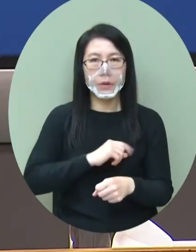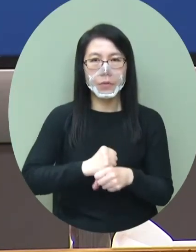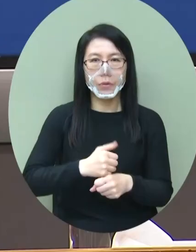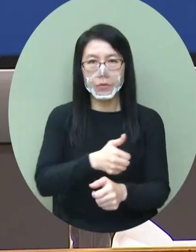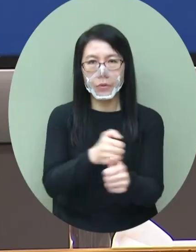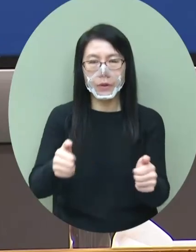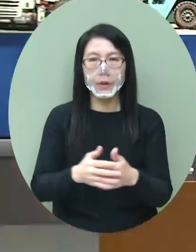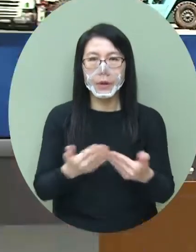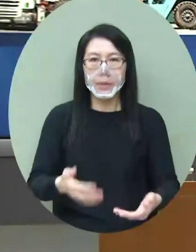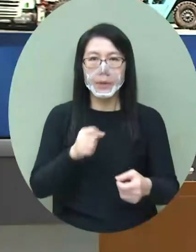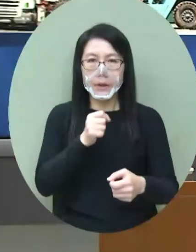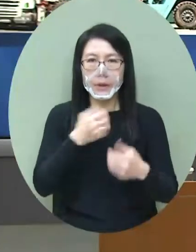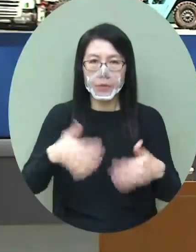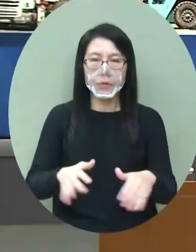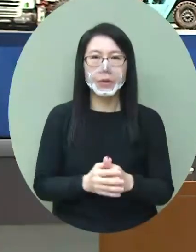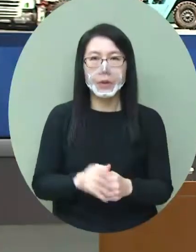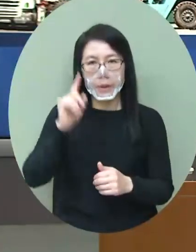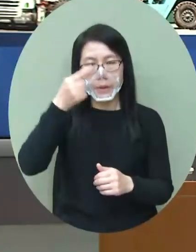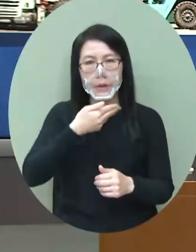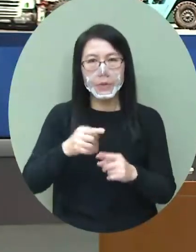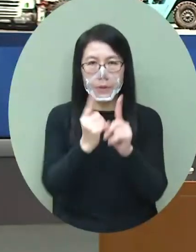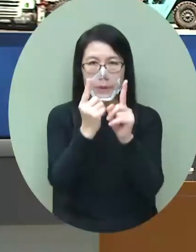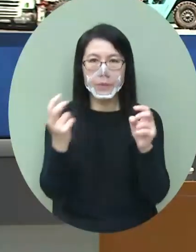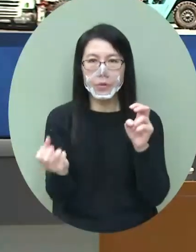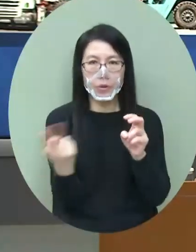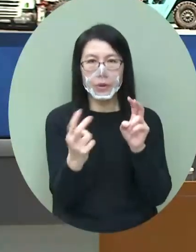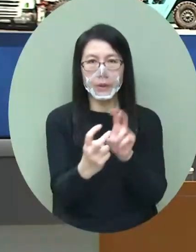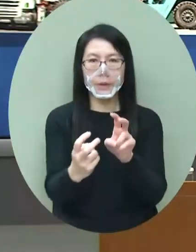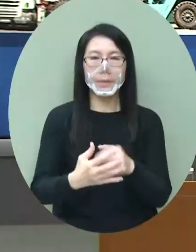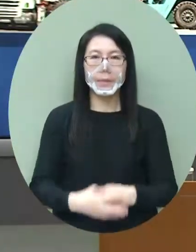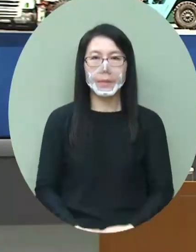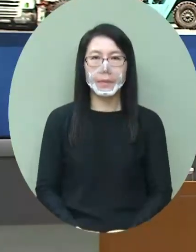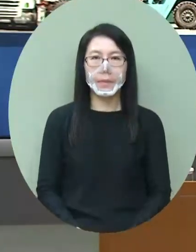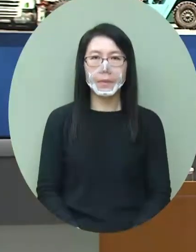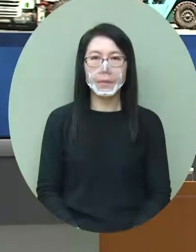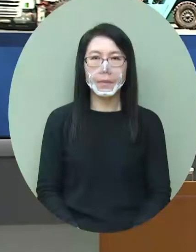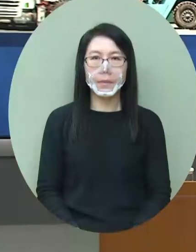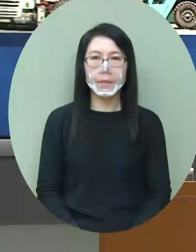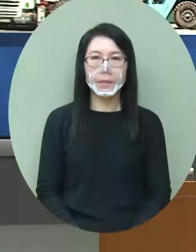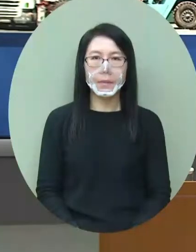好我们自己的工作。记者会结束了，明天早上11点再见。